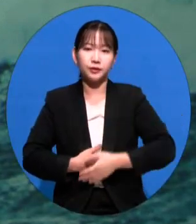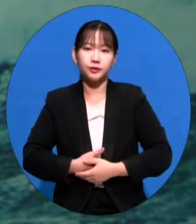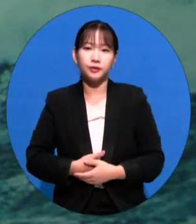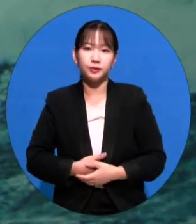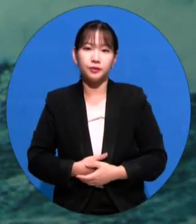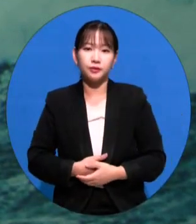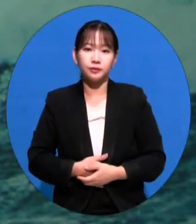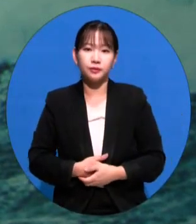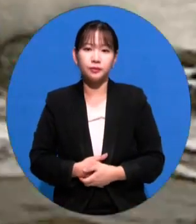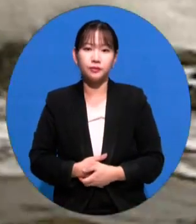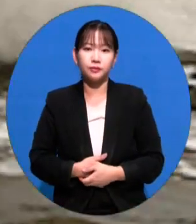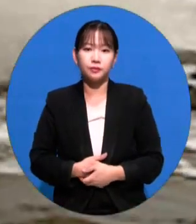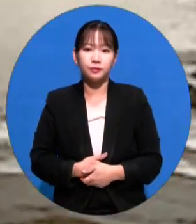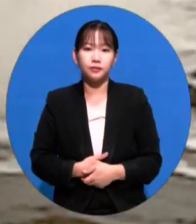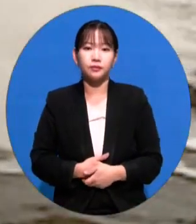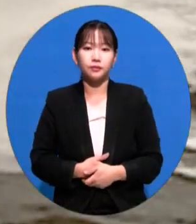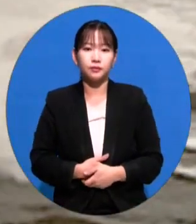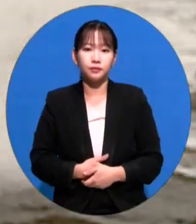정리했습니다.